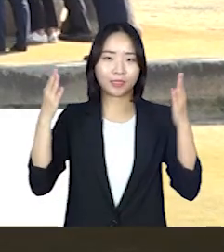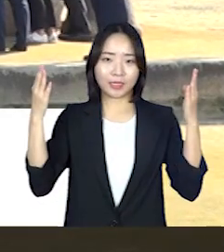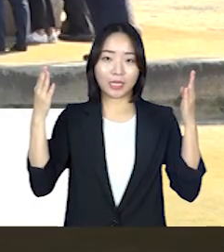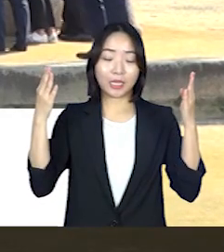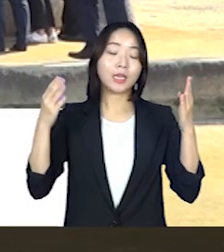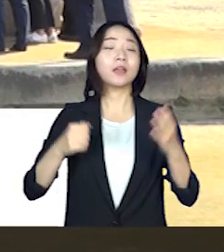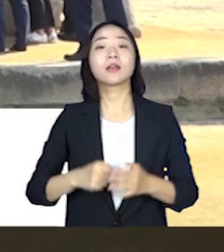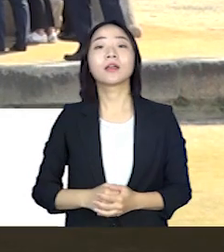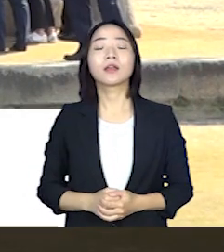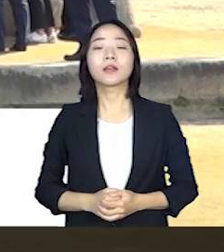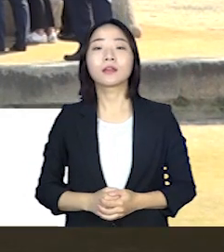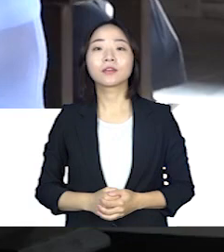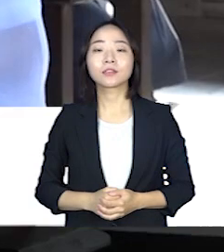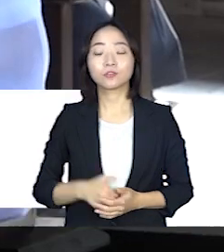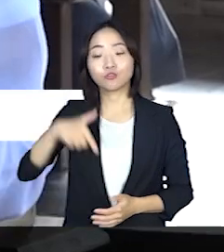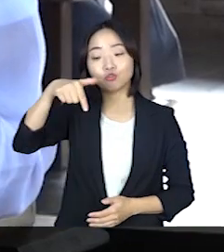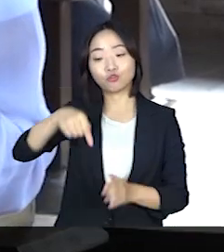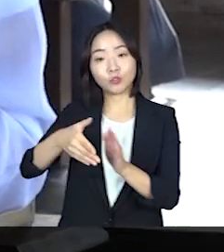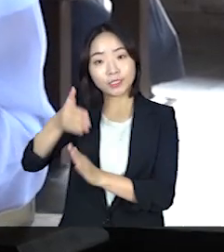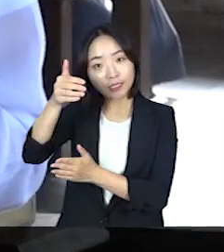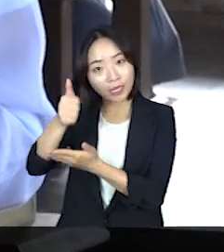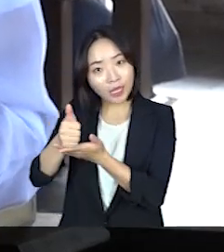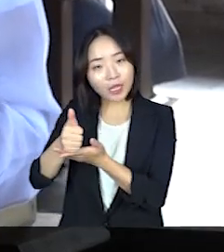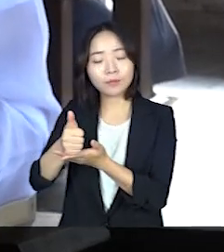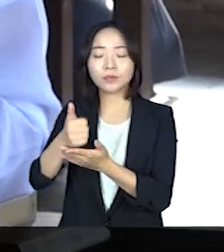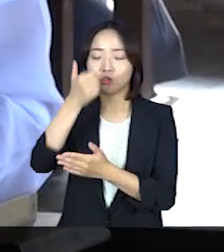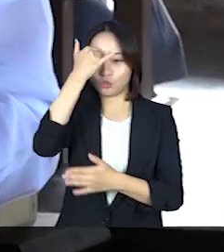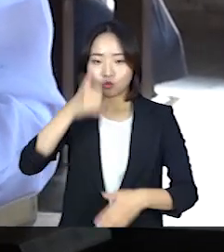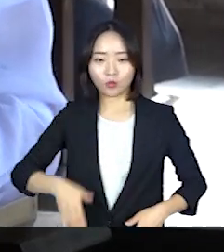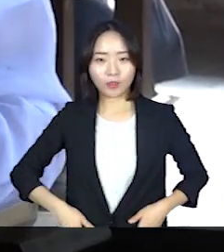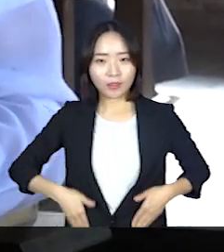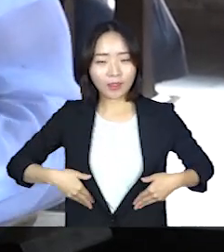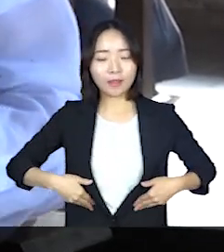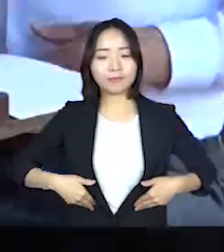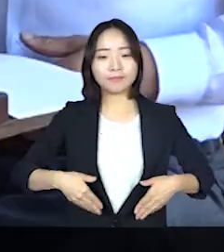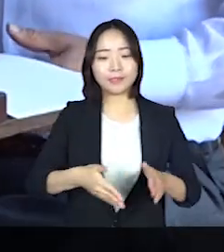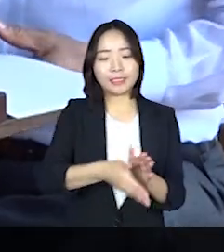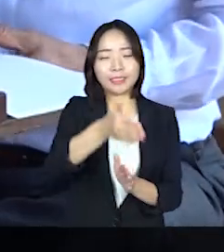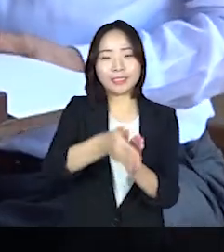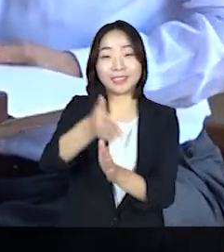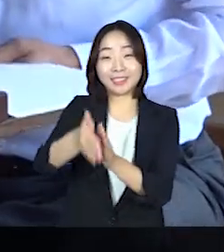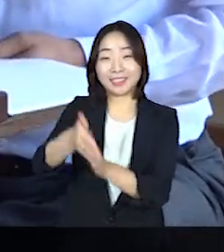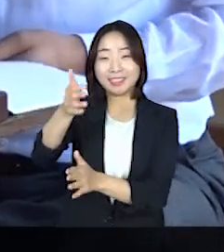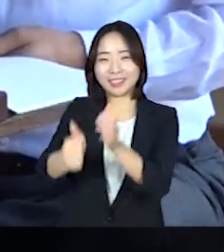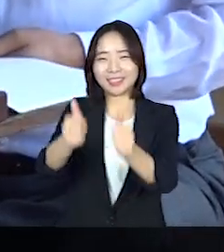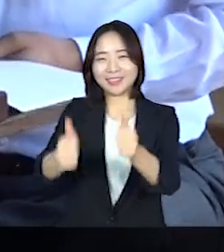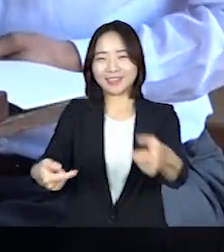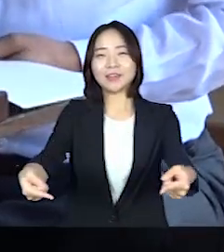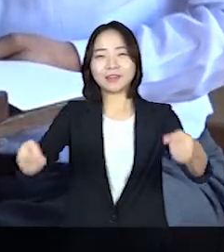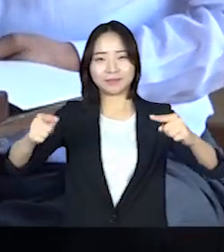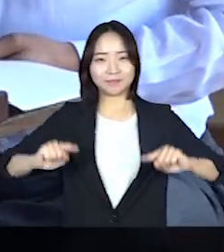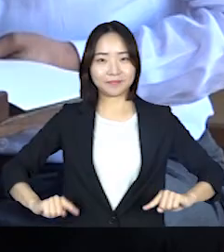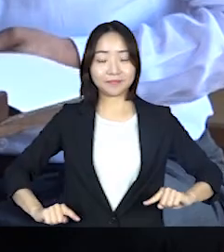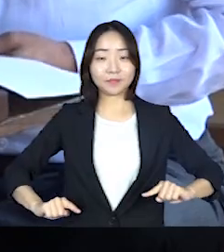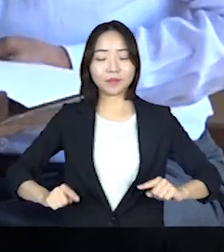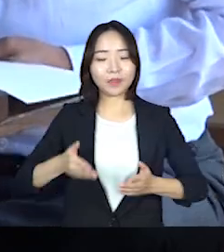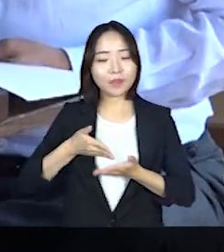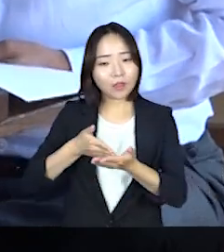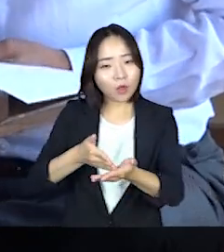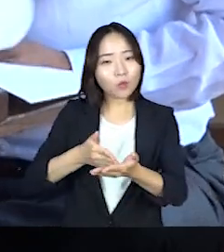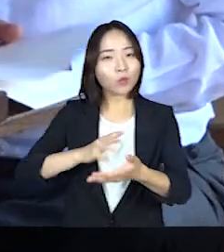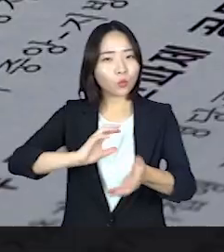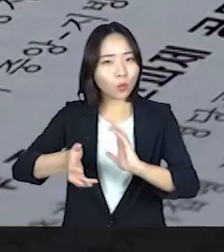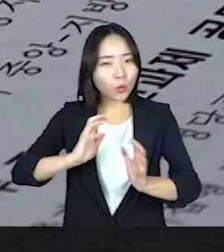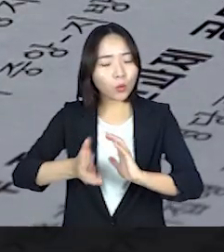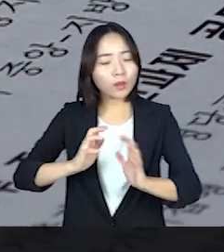충남 시장군수협의회에는 구본영 시장을 비롯해 충남 도내 시군 자치단체장 등이 참석한 가운데